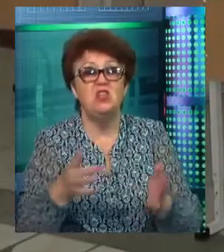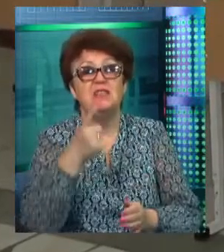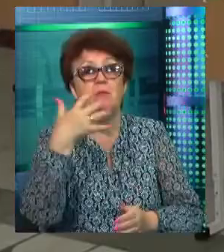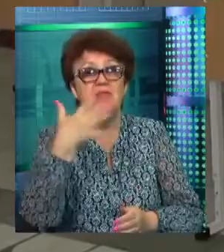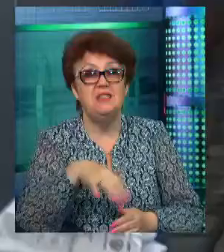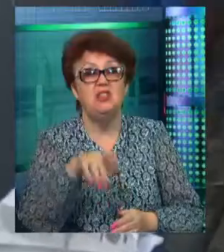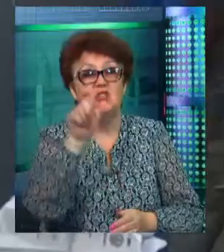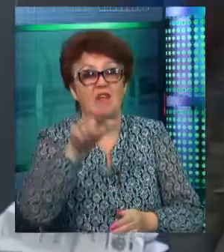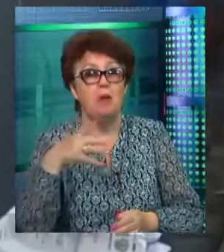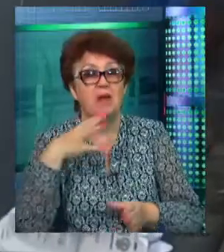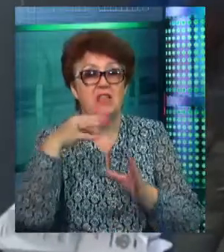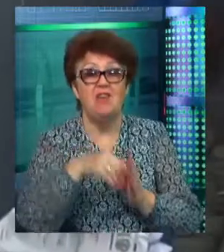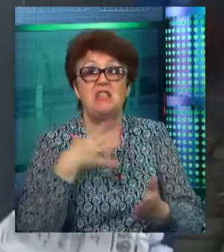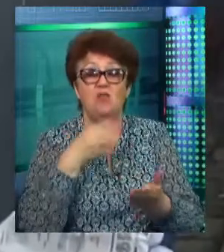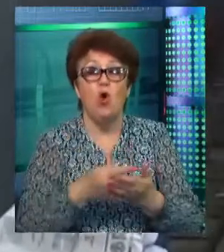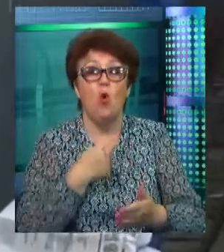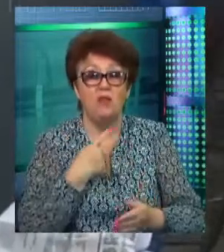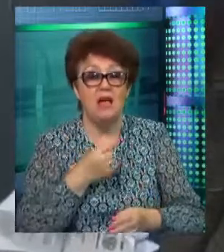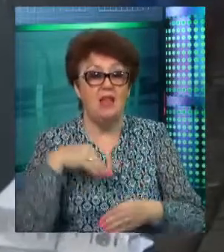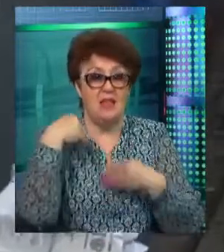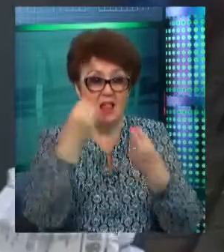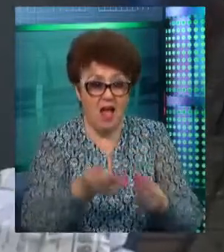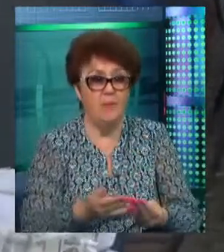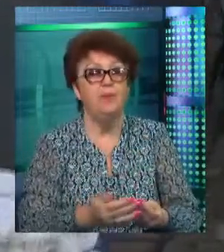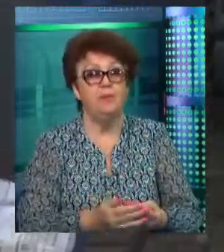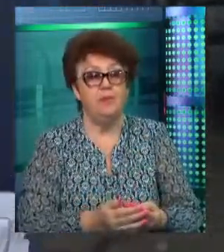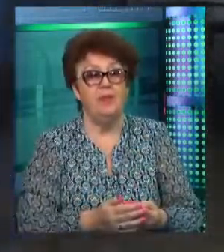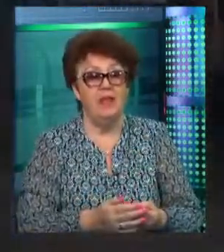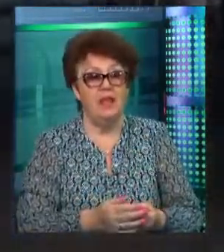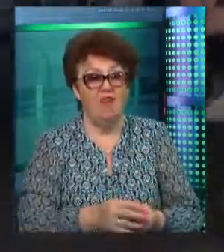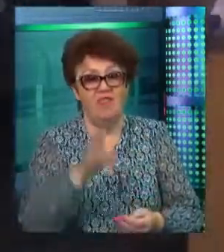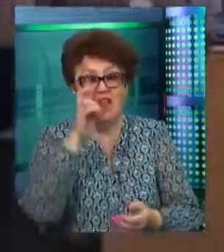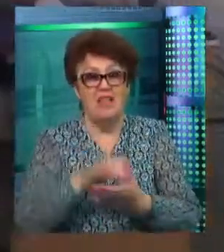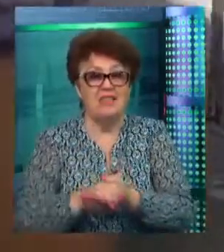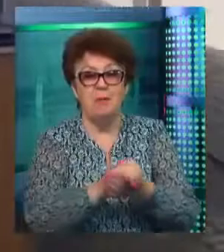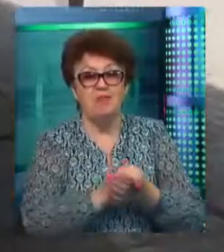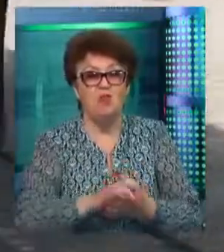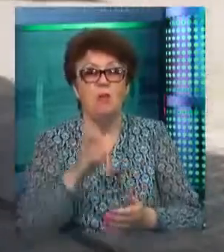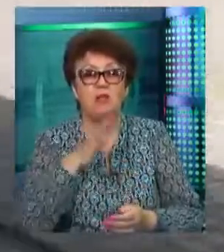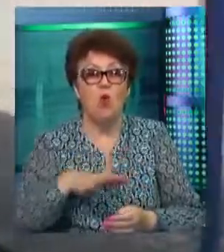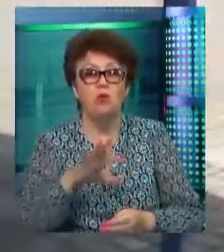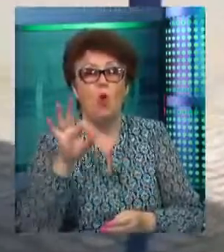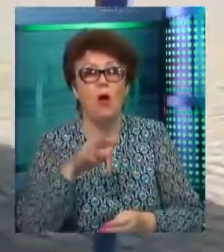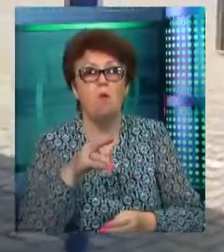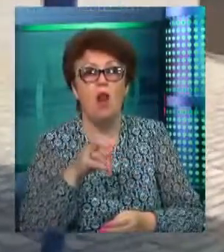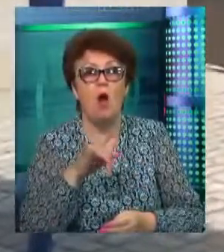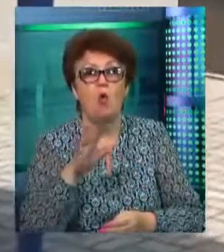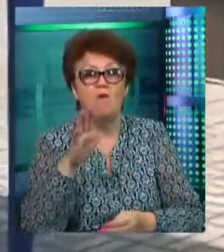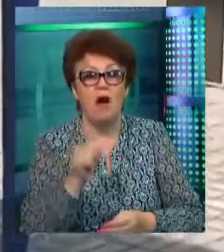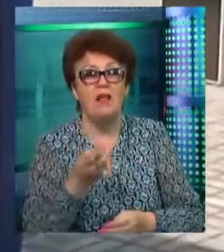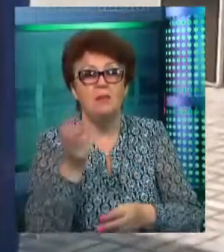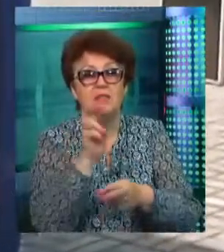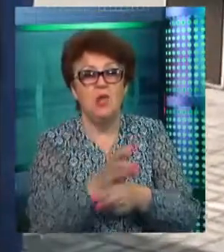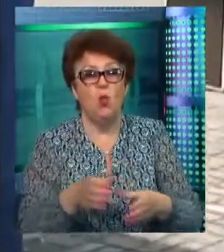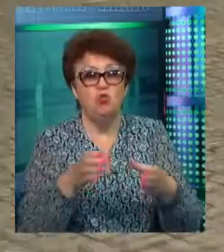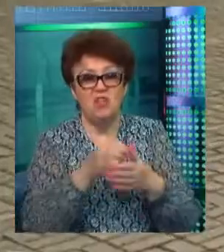проголосовавших свой голос отдал а и председатель союза организации профсоюзов федерация профсоюзов брянской области ольга полякова она посетила